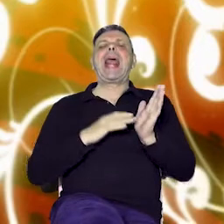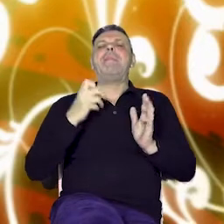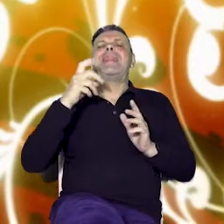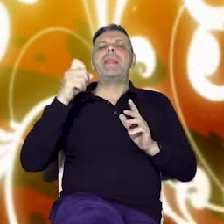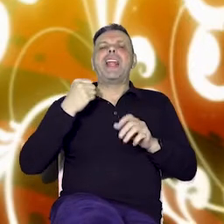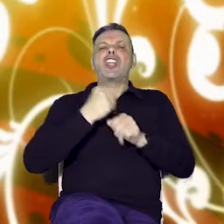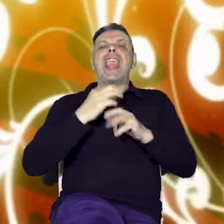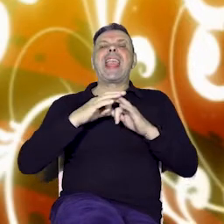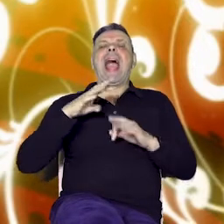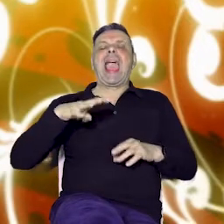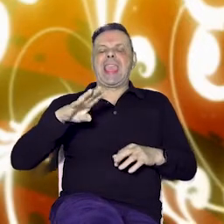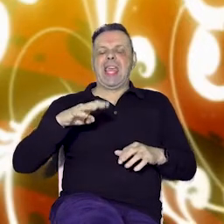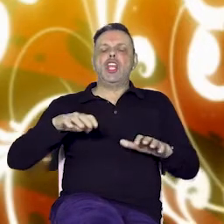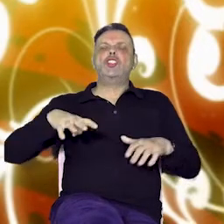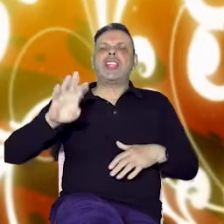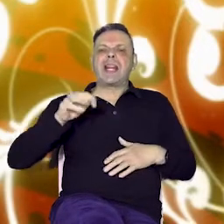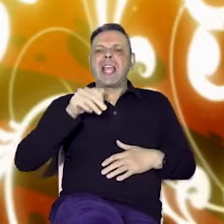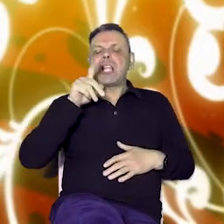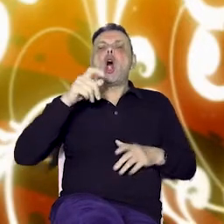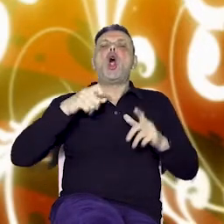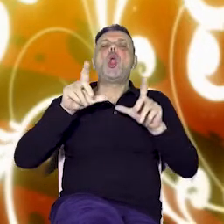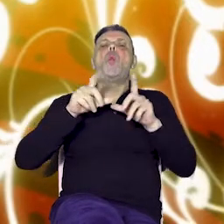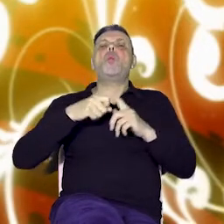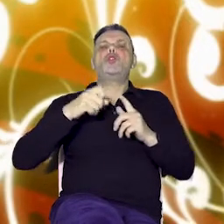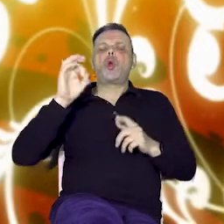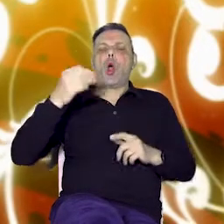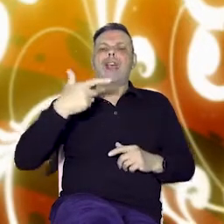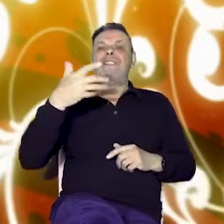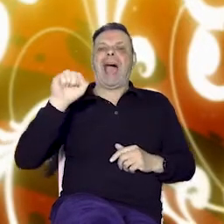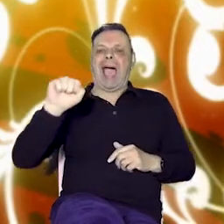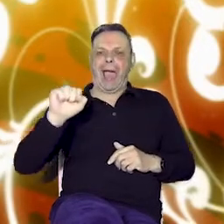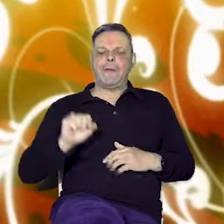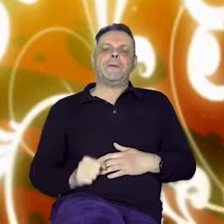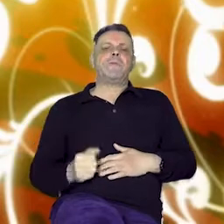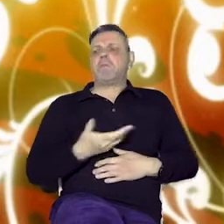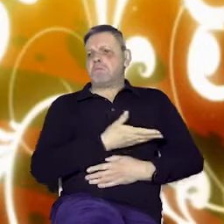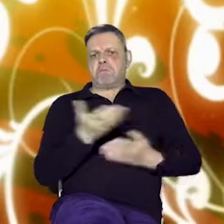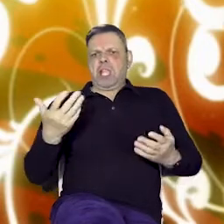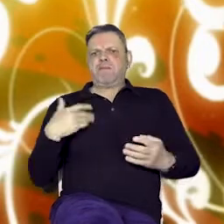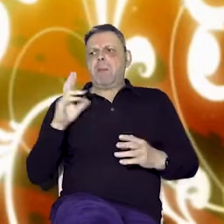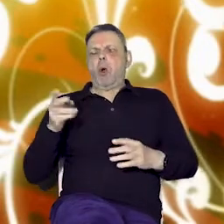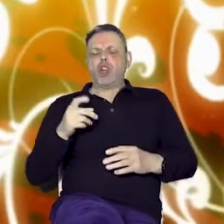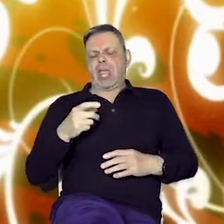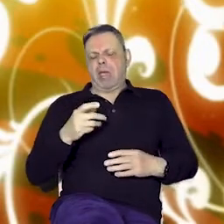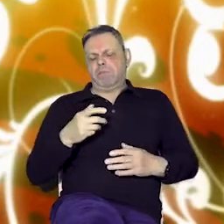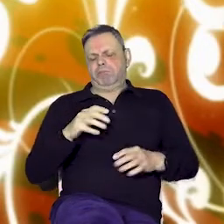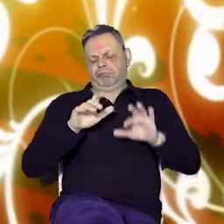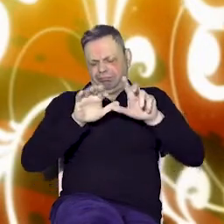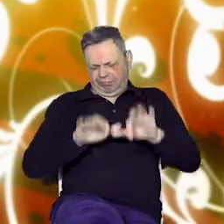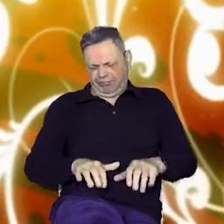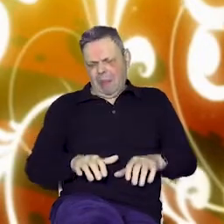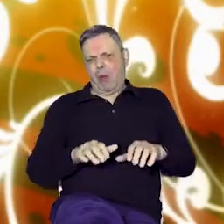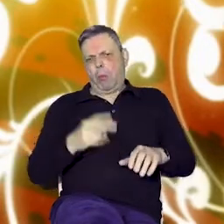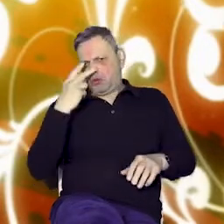Remetinački gaj 14, te Lučko 2A. Svi možete ukucati Dom zdravlja Centar,